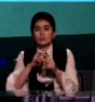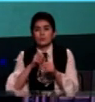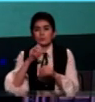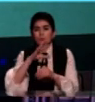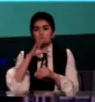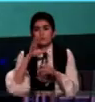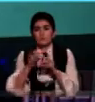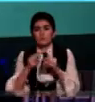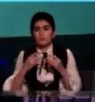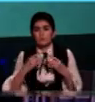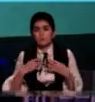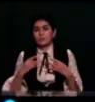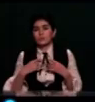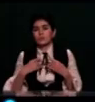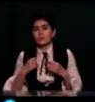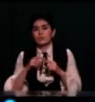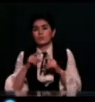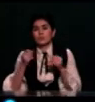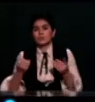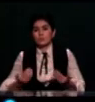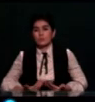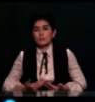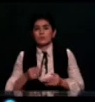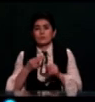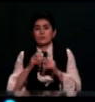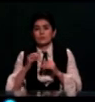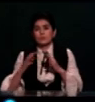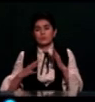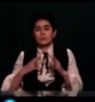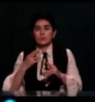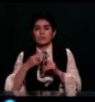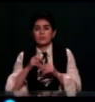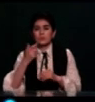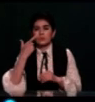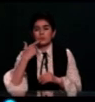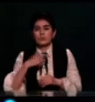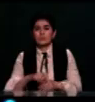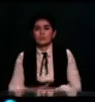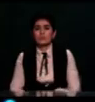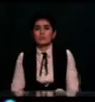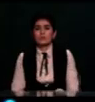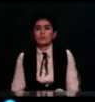по всей нервной сети, и животное реагирует движением всего тела.